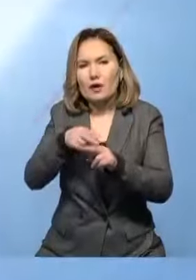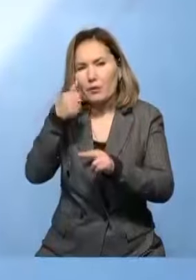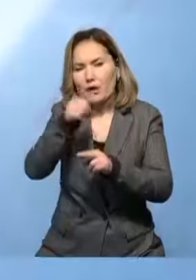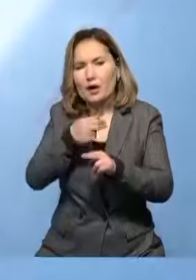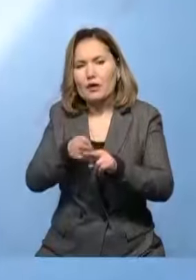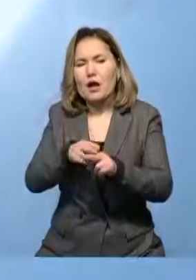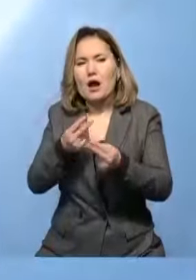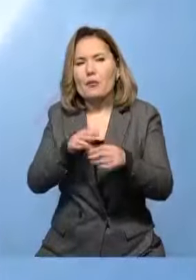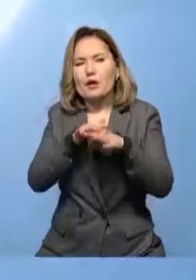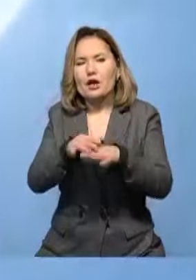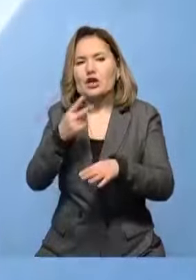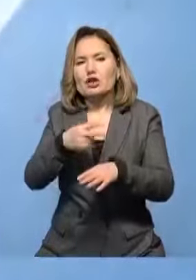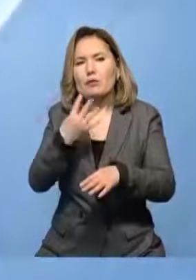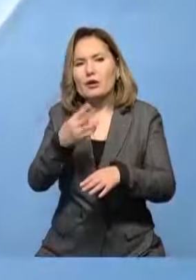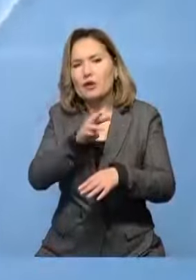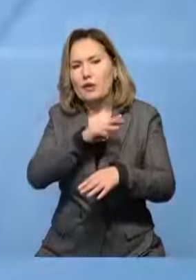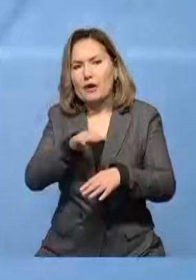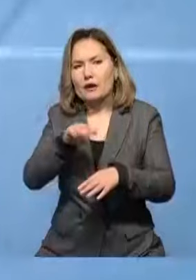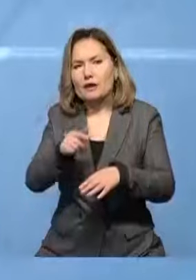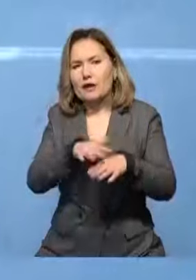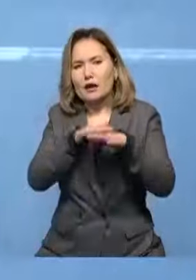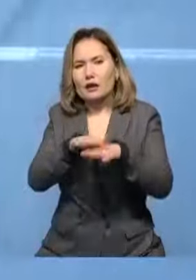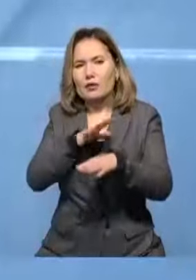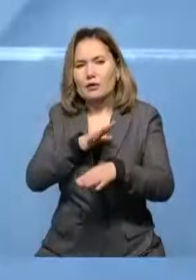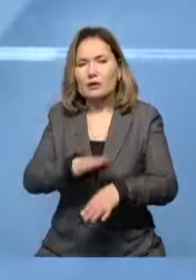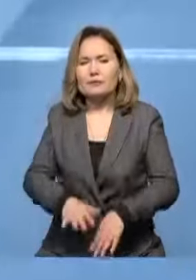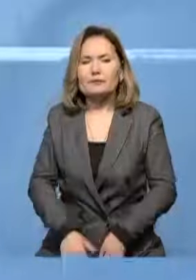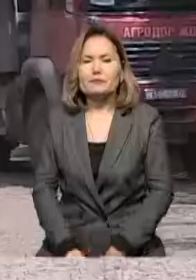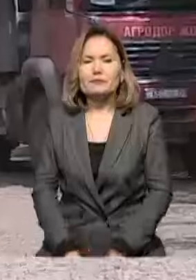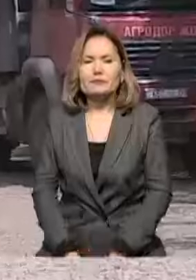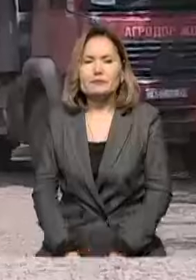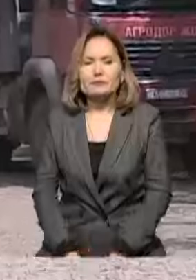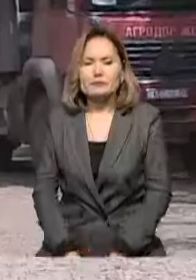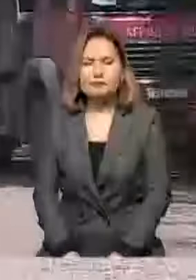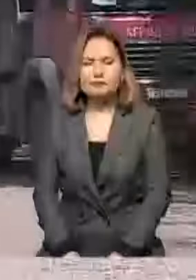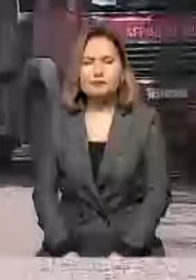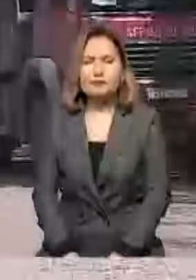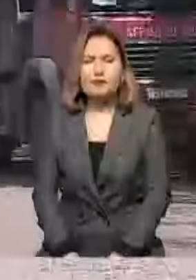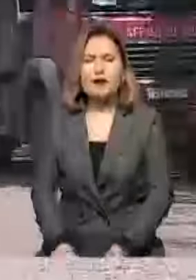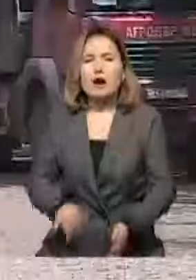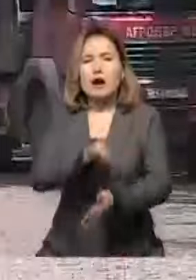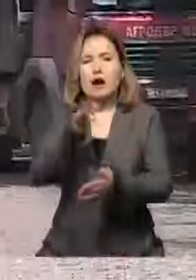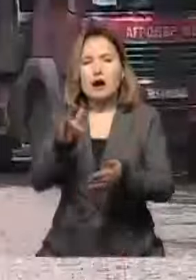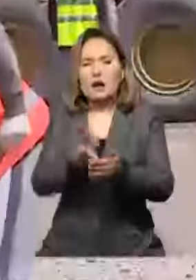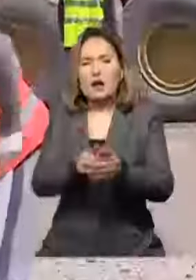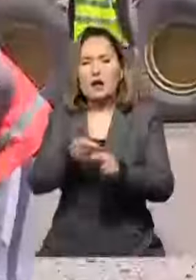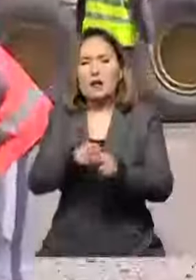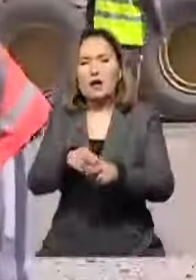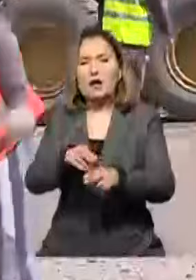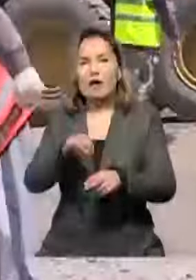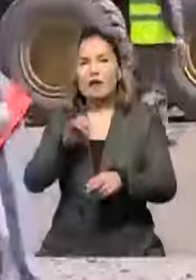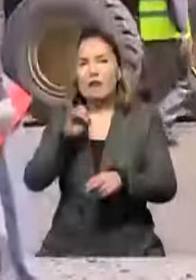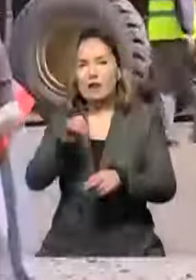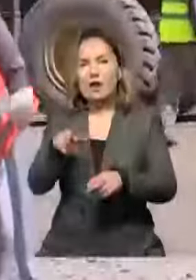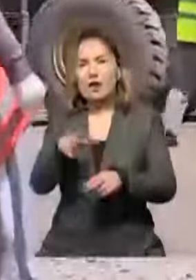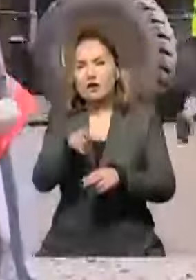Биыл бұл бағытта 24 миллиард теңге бөлінді. Қаладағы ойшын құры көп, ең нашар жолдың бірі